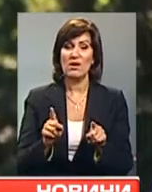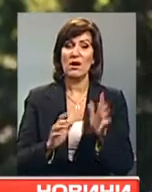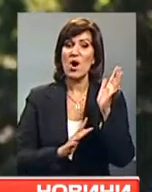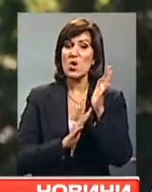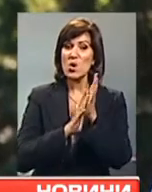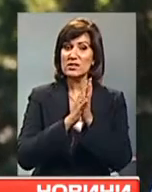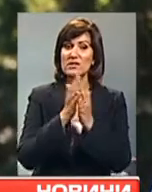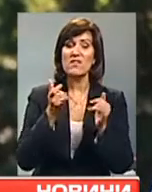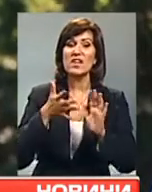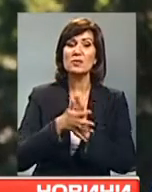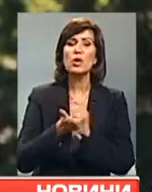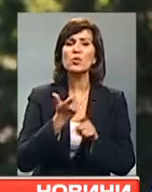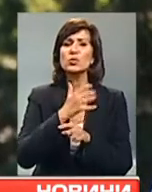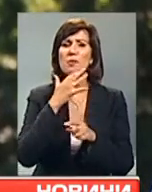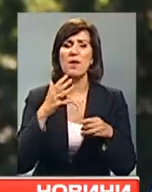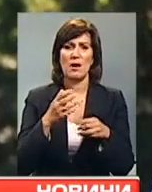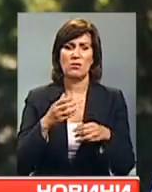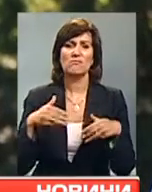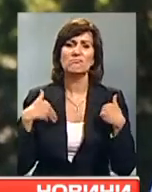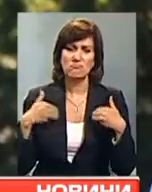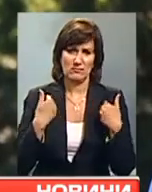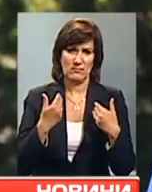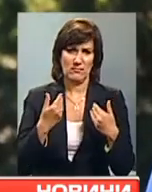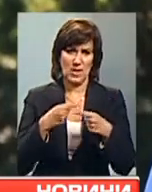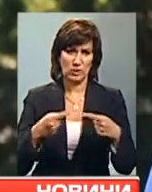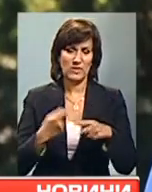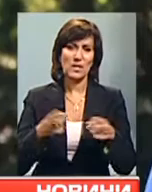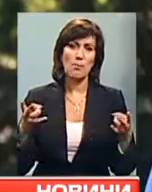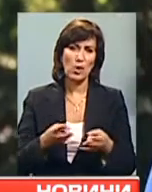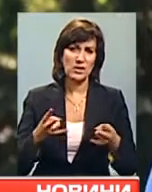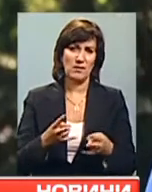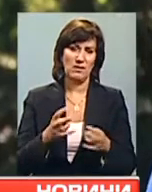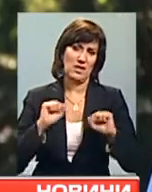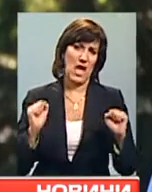рослини в даний час витрачають дуже багато пластичних речовин, які їм потрібні на зиму.